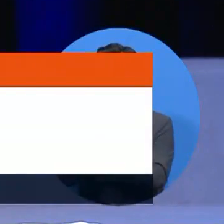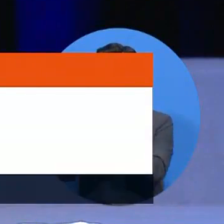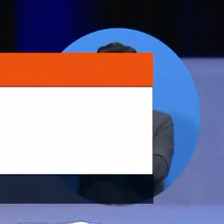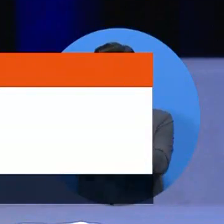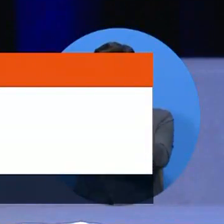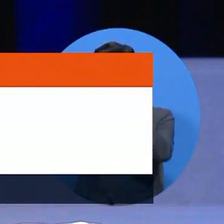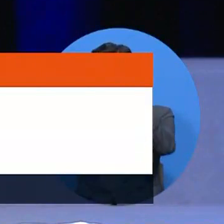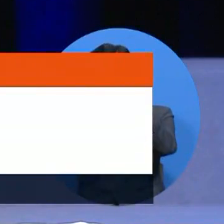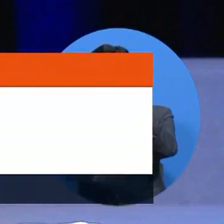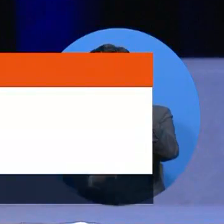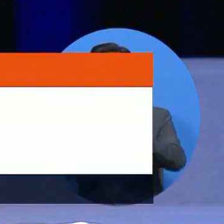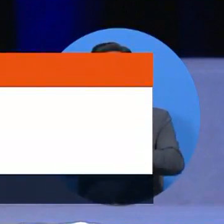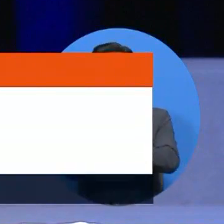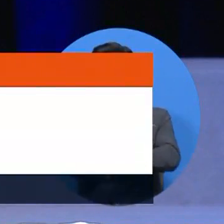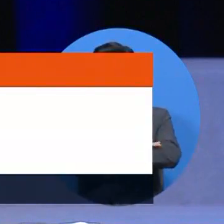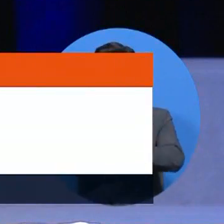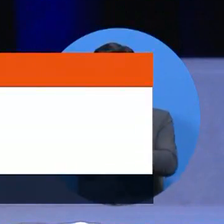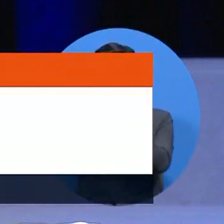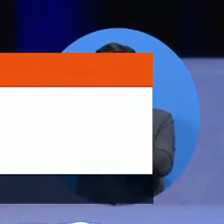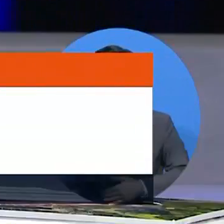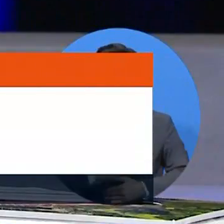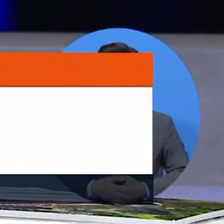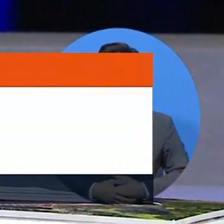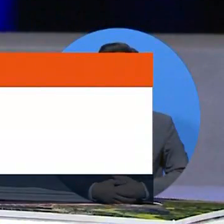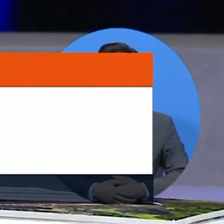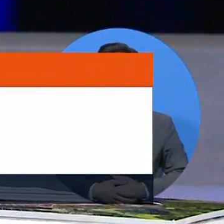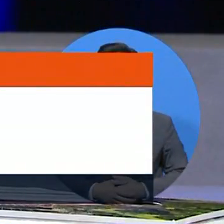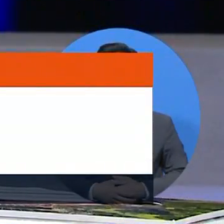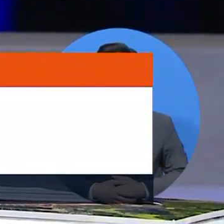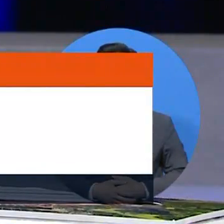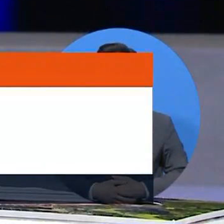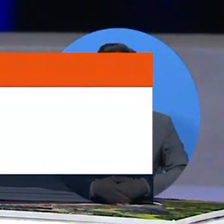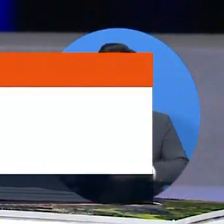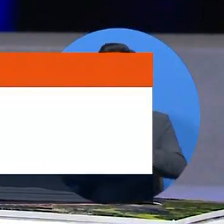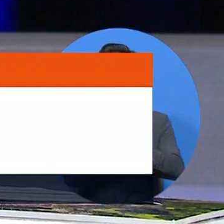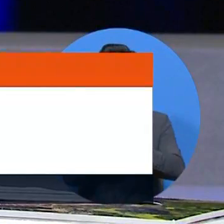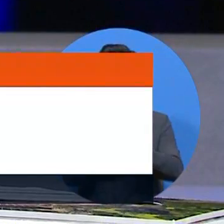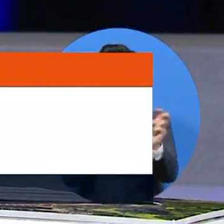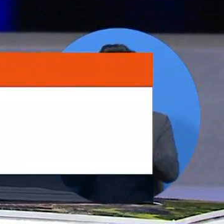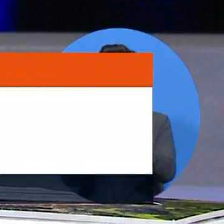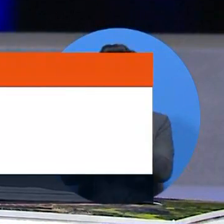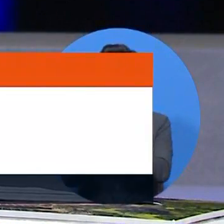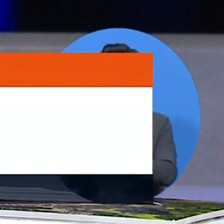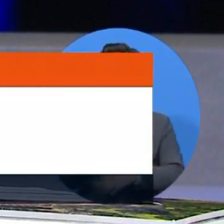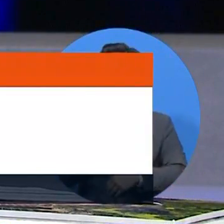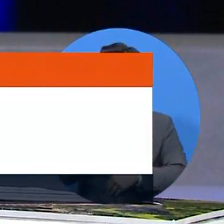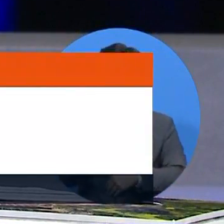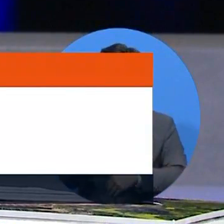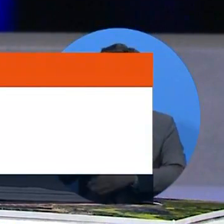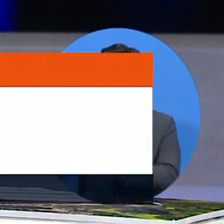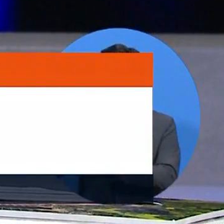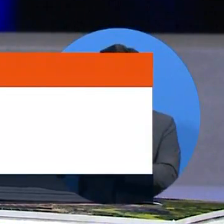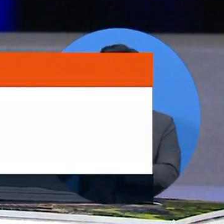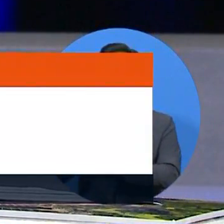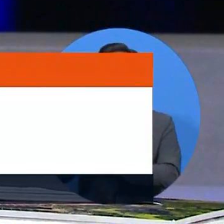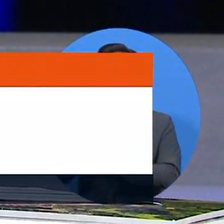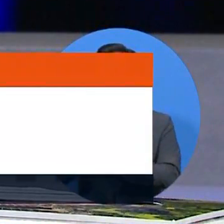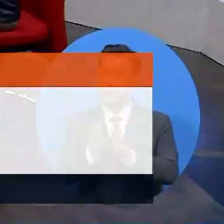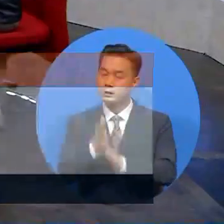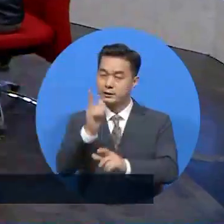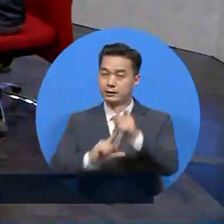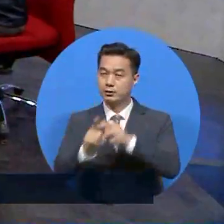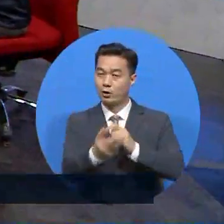계승한 가장 정통성 있는 후보라고 자부하면서 저는 중소벤처기업부 장관으로서 국무위원으로서의 행정 경험이